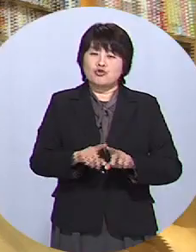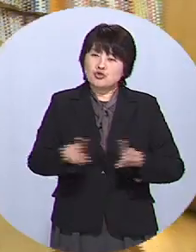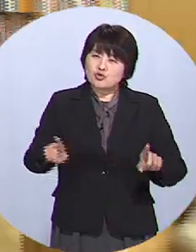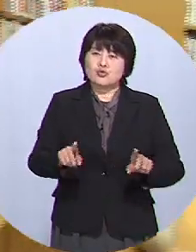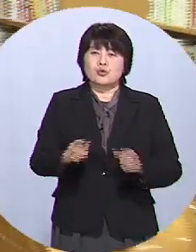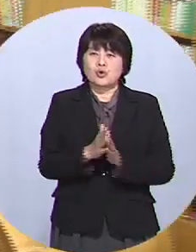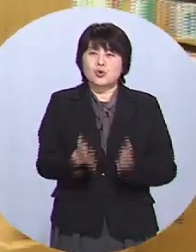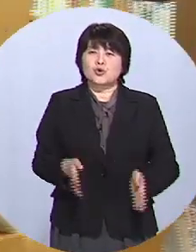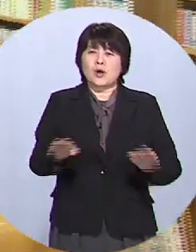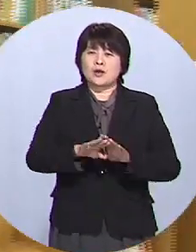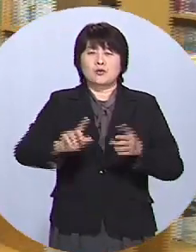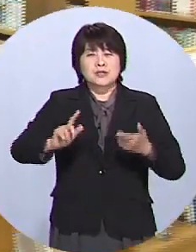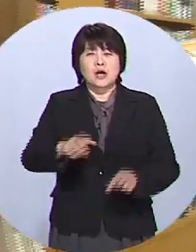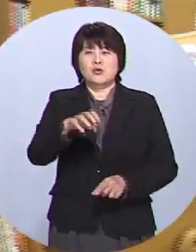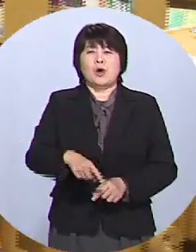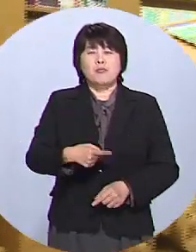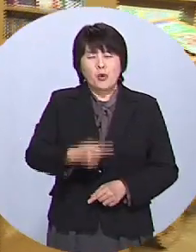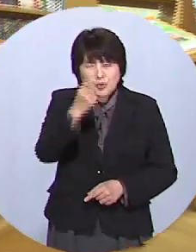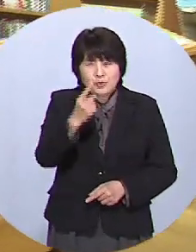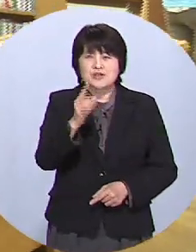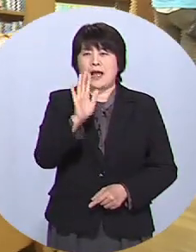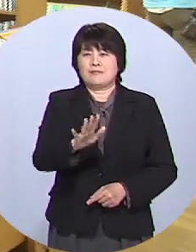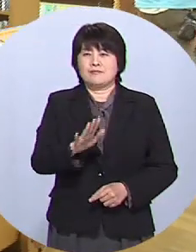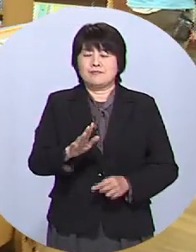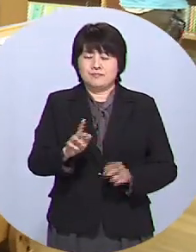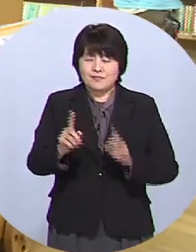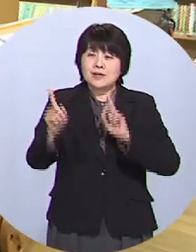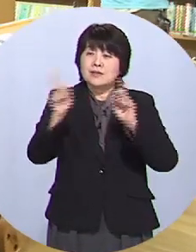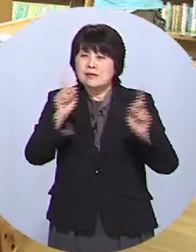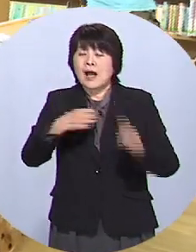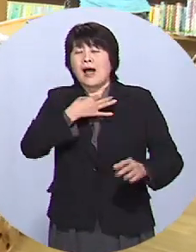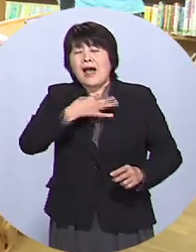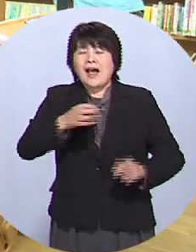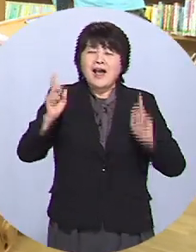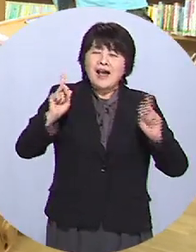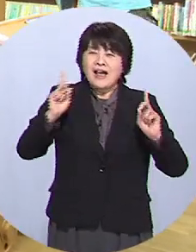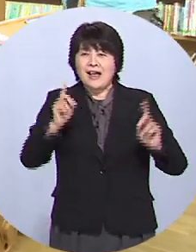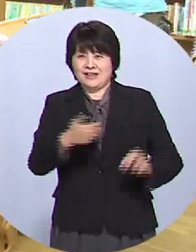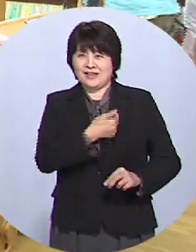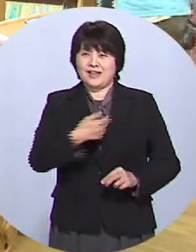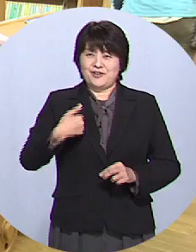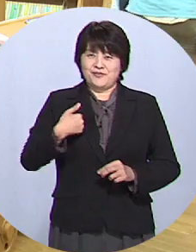館では絶対にありえない騒いでもいい図書館でもあるんです。